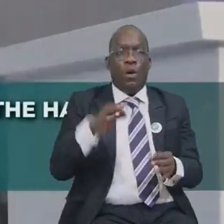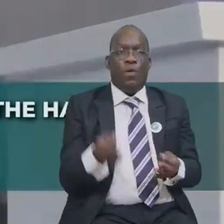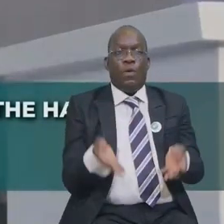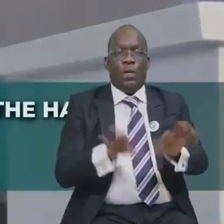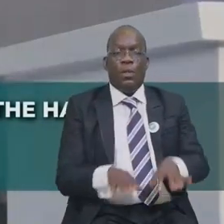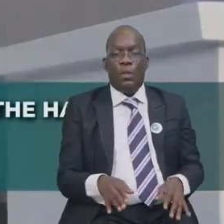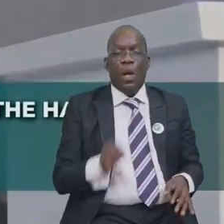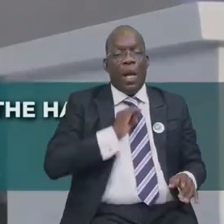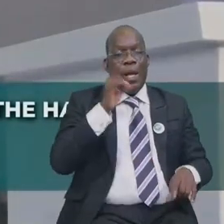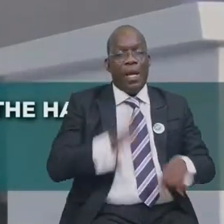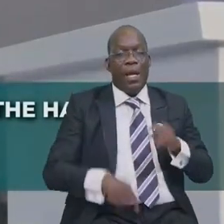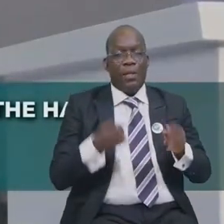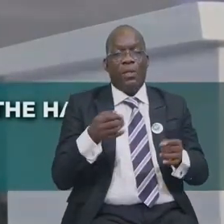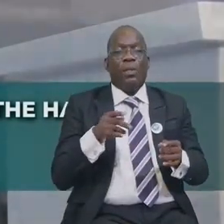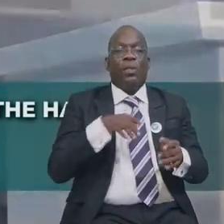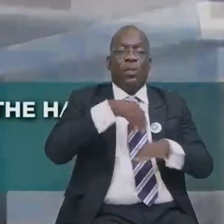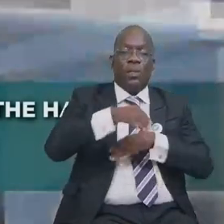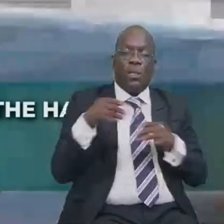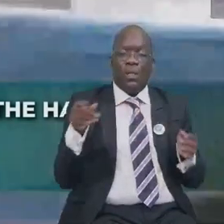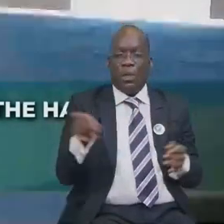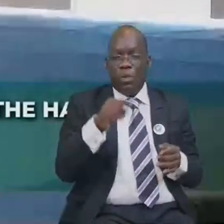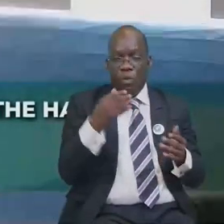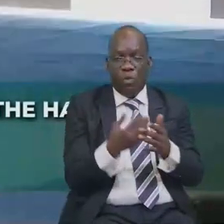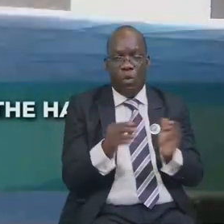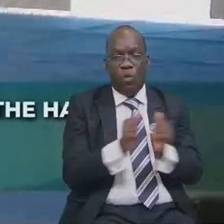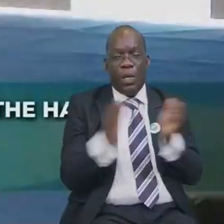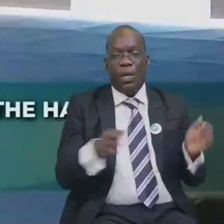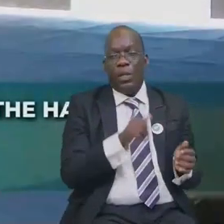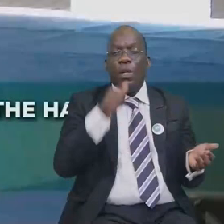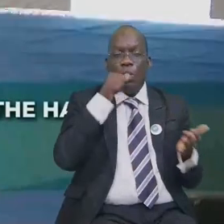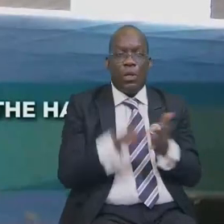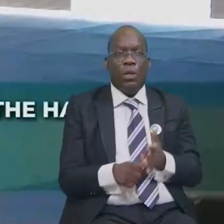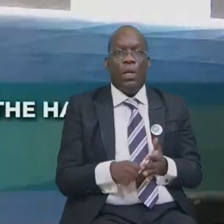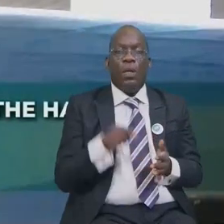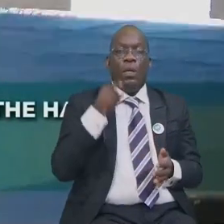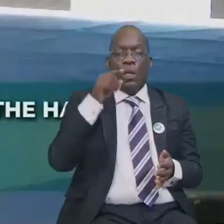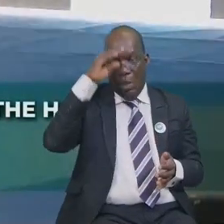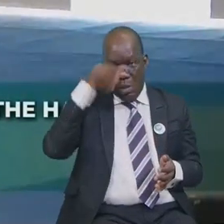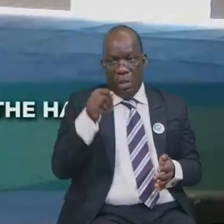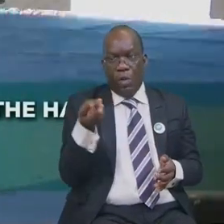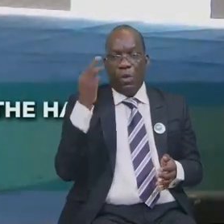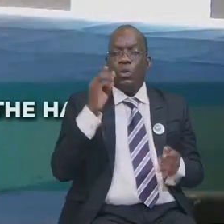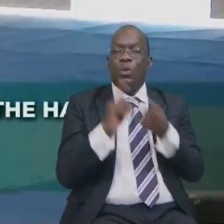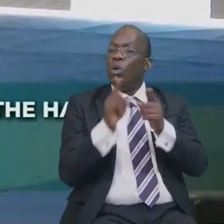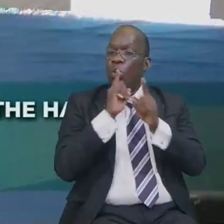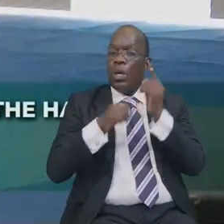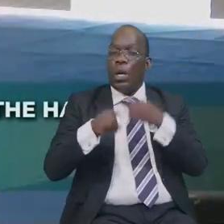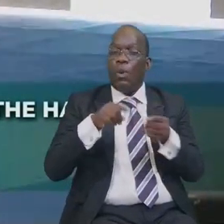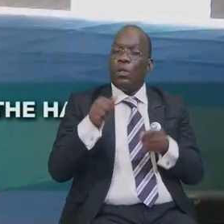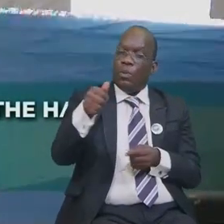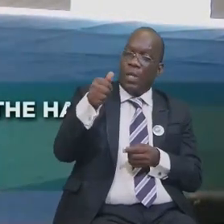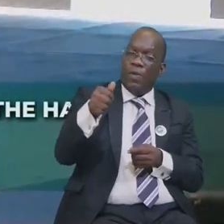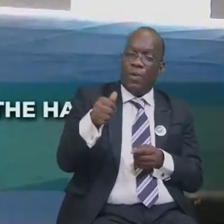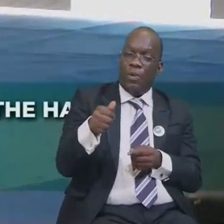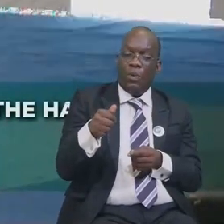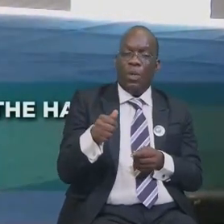dit alors, viens parler, viens te défendre. Et au lieu de parler de lui-même, il dit, je parle